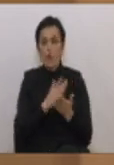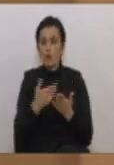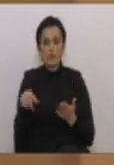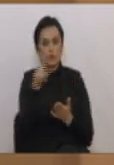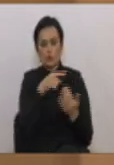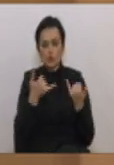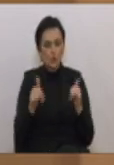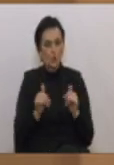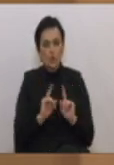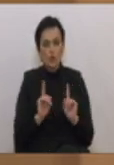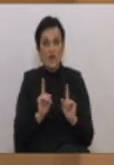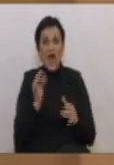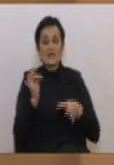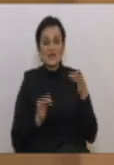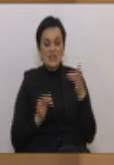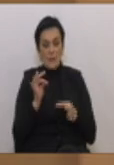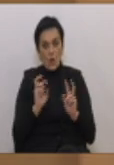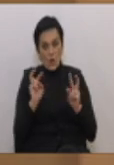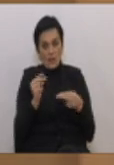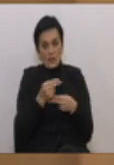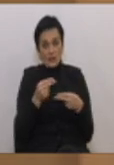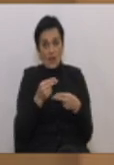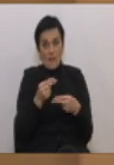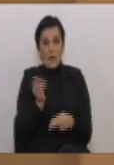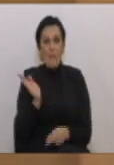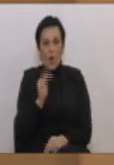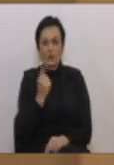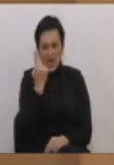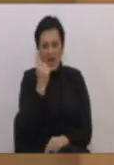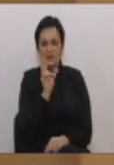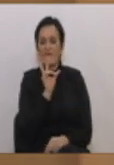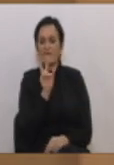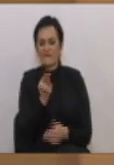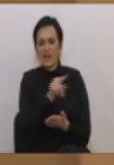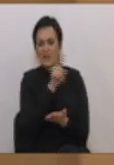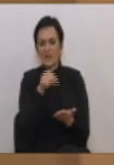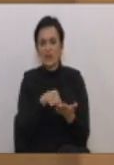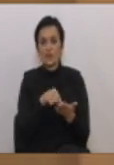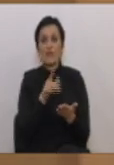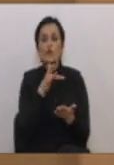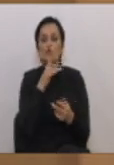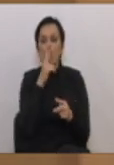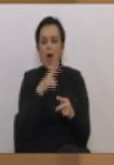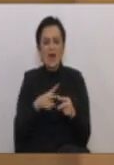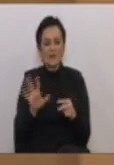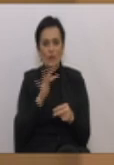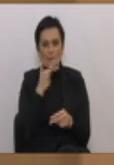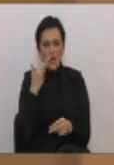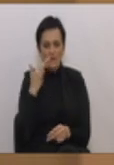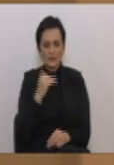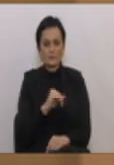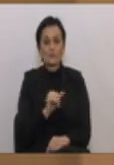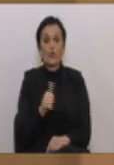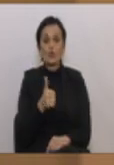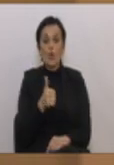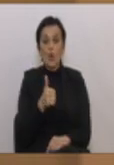გაუკვირდება. Სასამართლოს თემა. Მოდი ერთი რიტორიკული კითხვა დავსვათ, დრო რომ არ დავხარჯოთ ბევრი. Როგორ